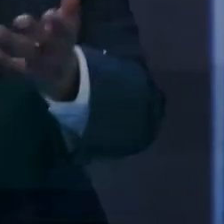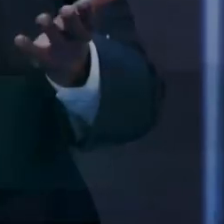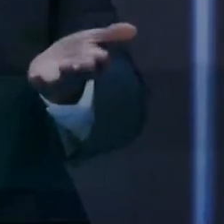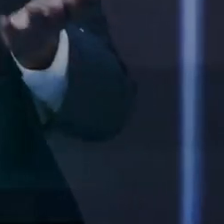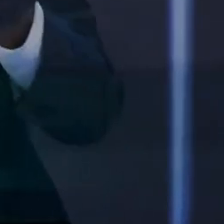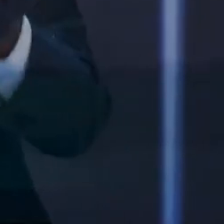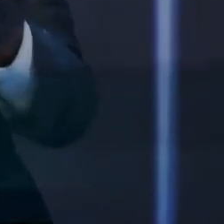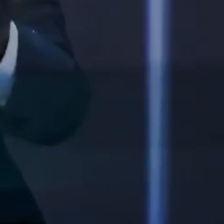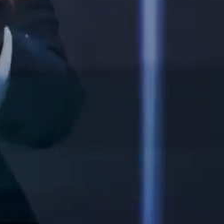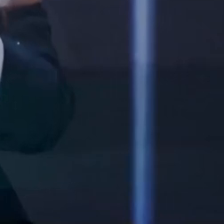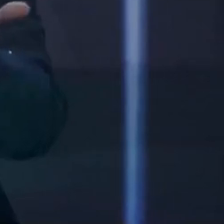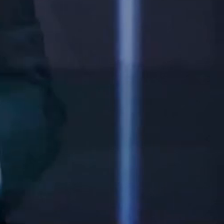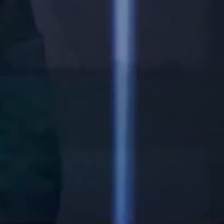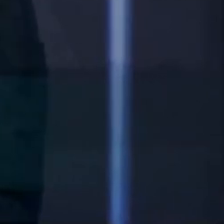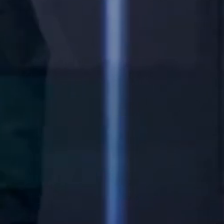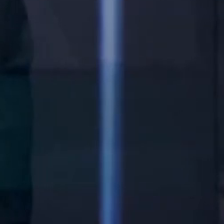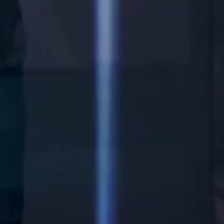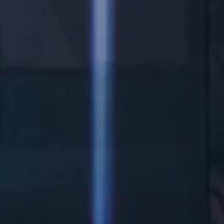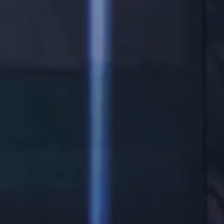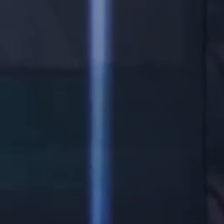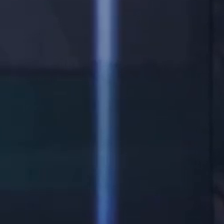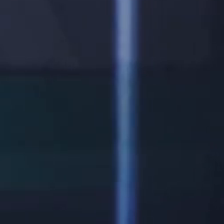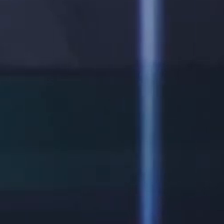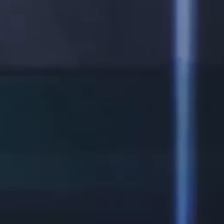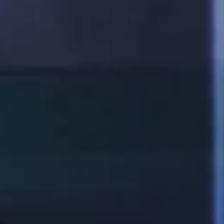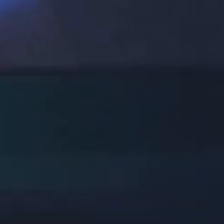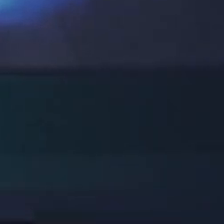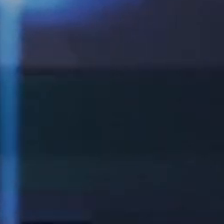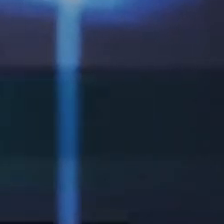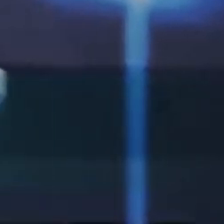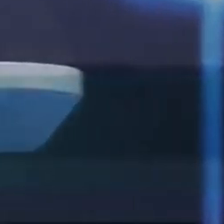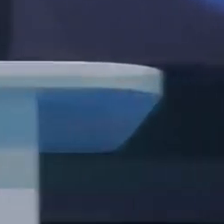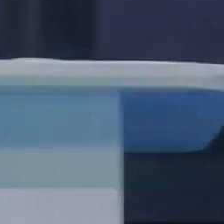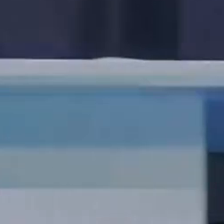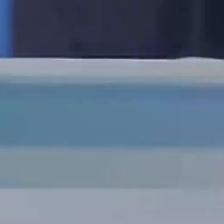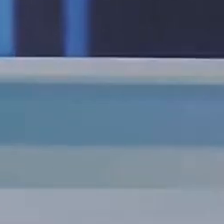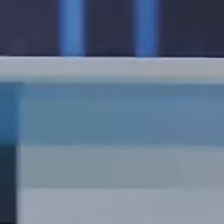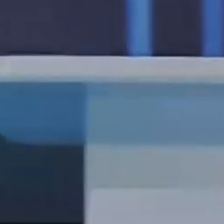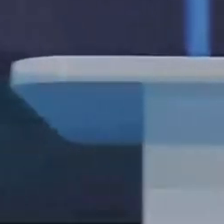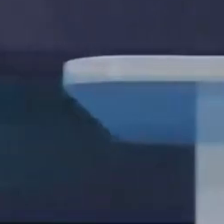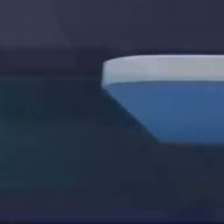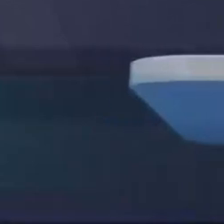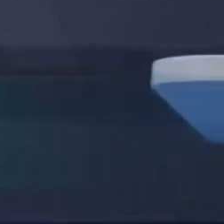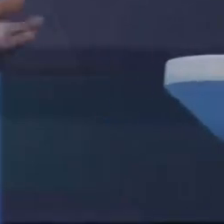qu'ils passent, Actes 26, 18. Pour qu'ils passent des ténèbres à la lumière et de la puissance de Satan à